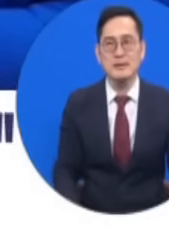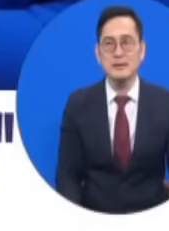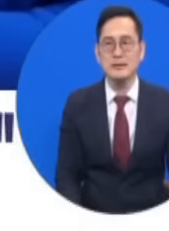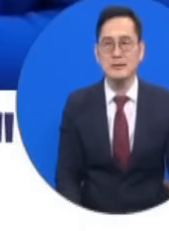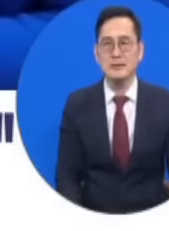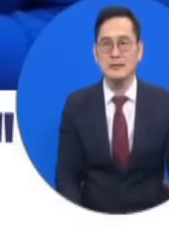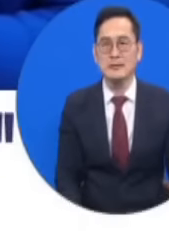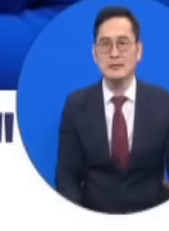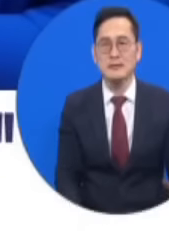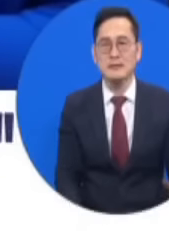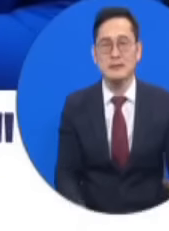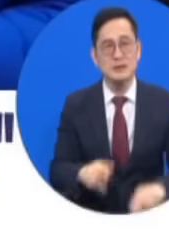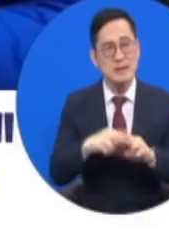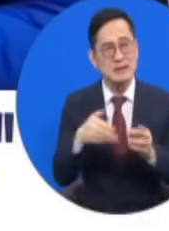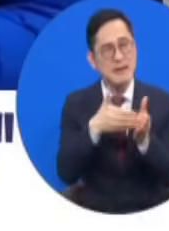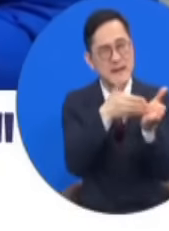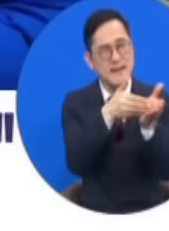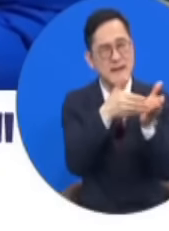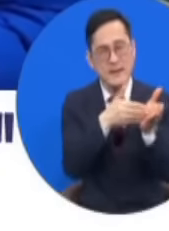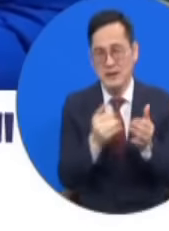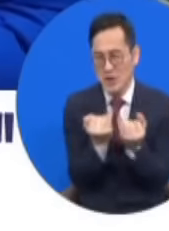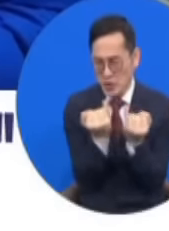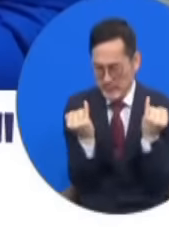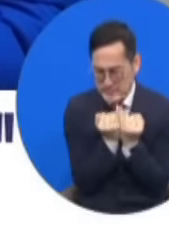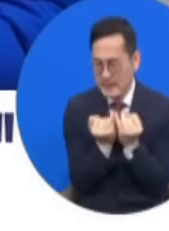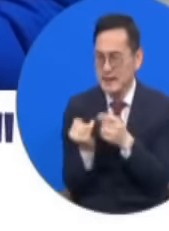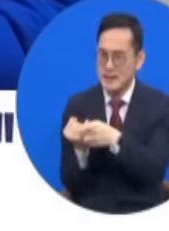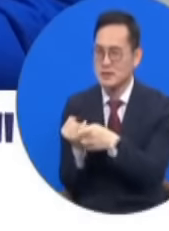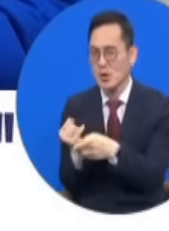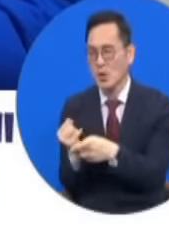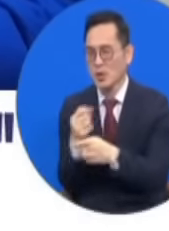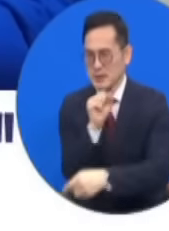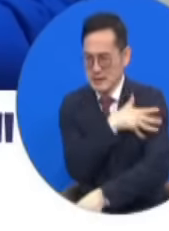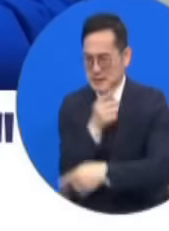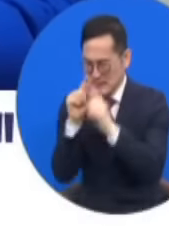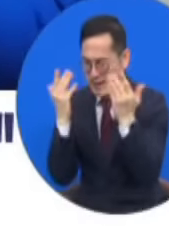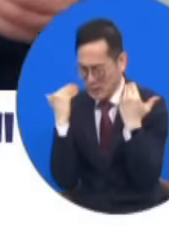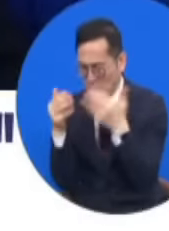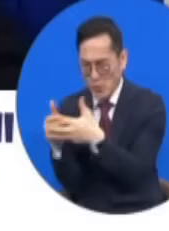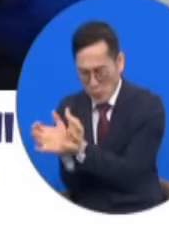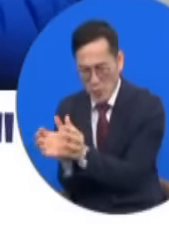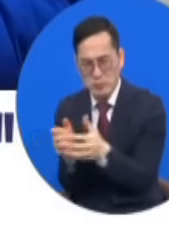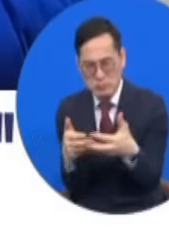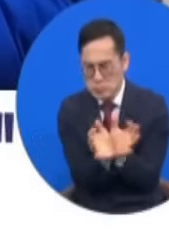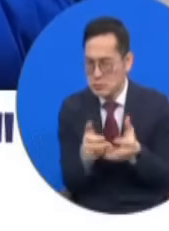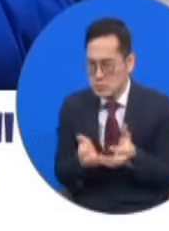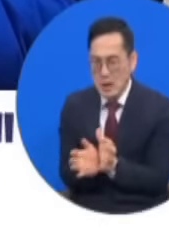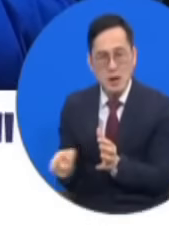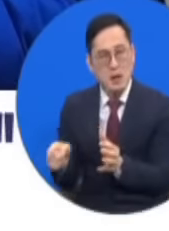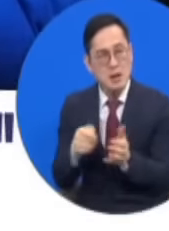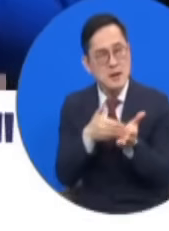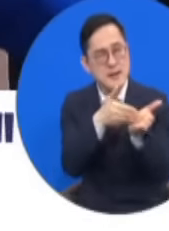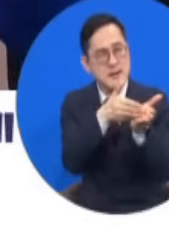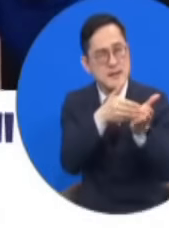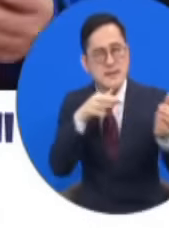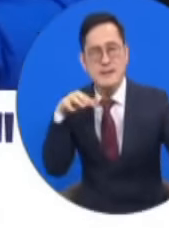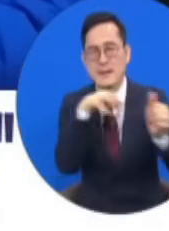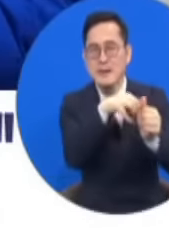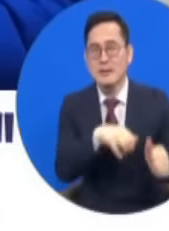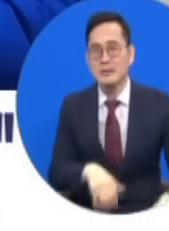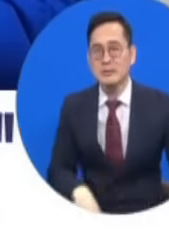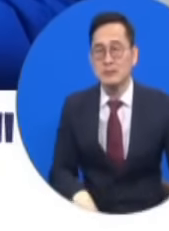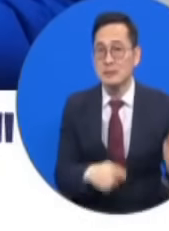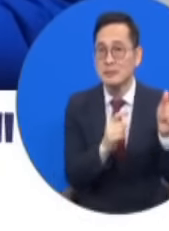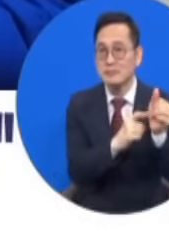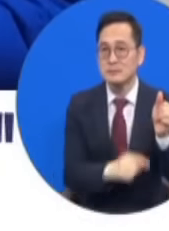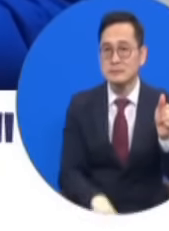요구하는 단체가 한두 곳이 아니잖아요. 여성단체, 뭐 이화여대 측. 그렇죠. 그러면 이 김준혁 후보가 이제